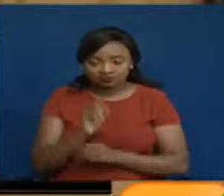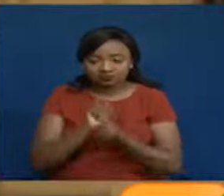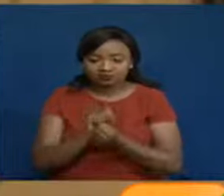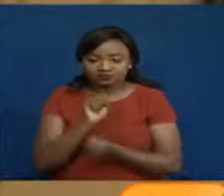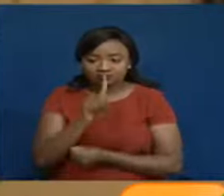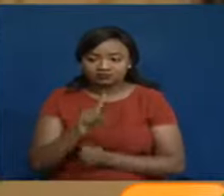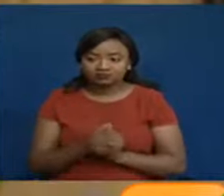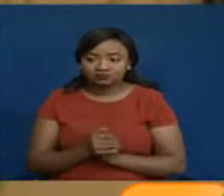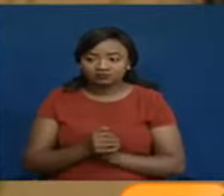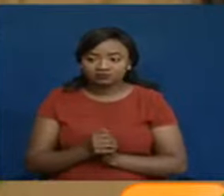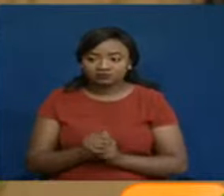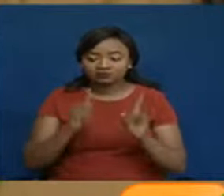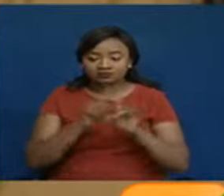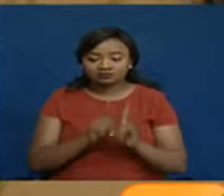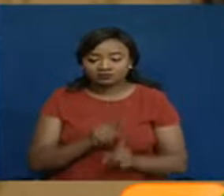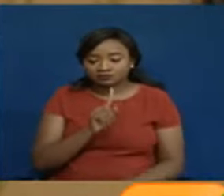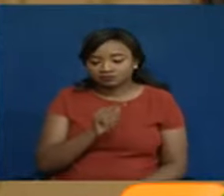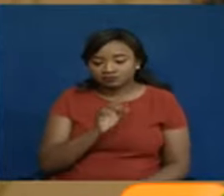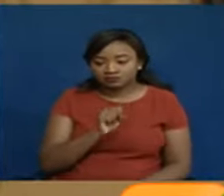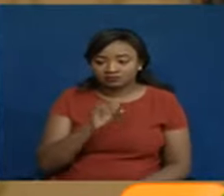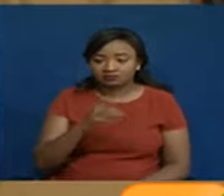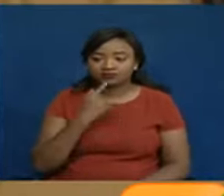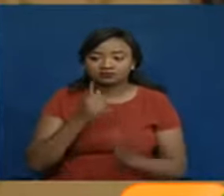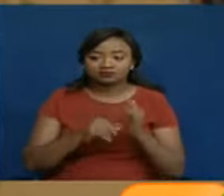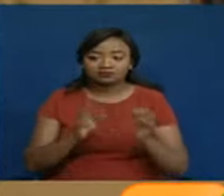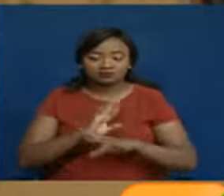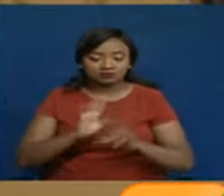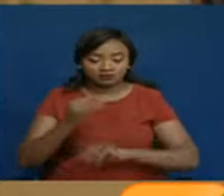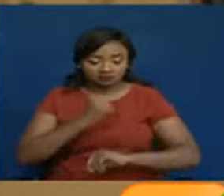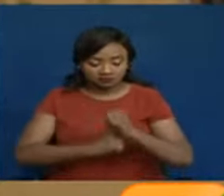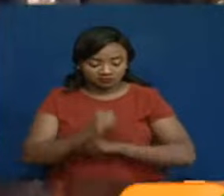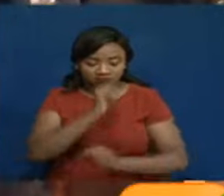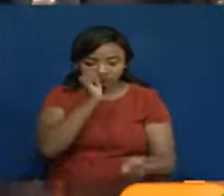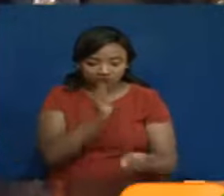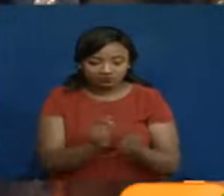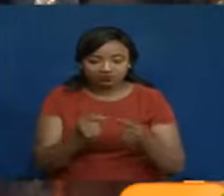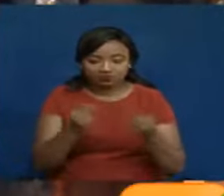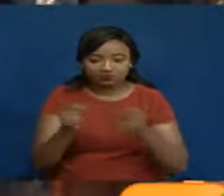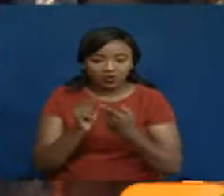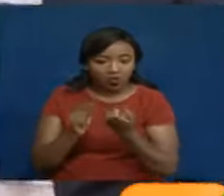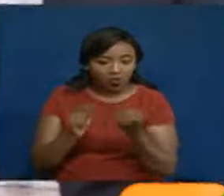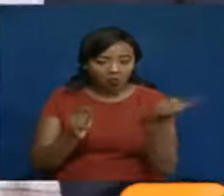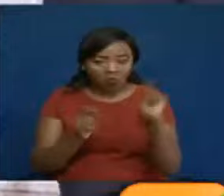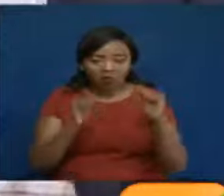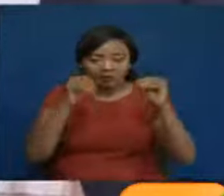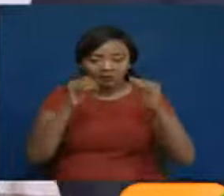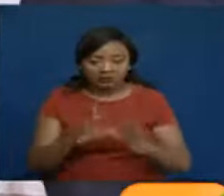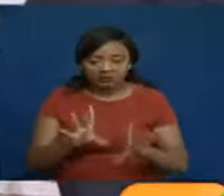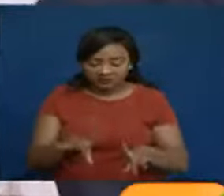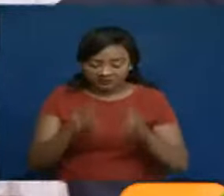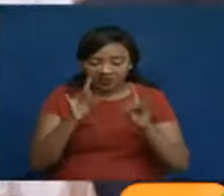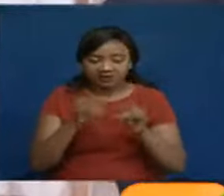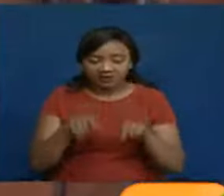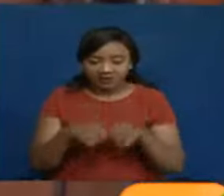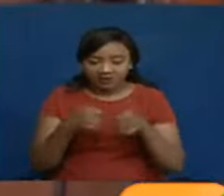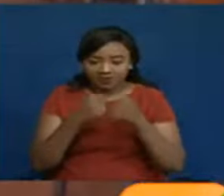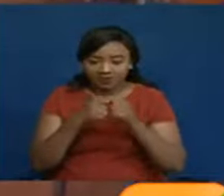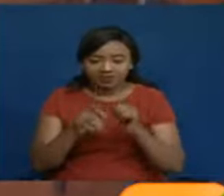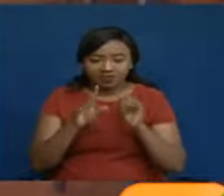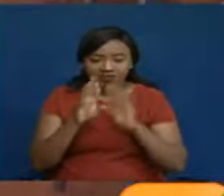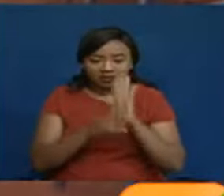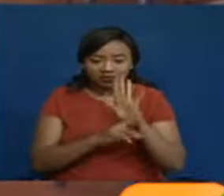walimu TSC imesema kwamba itachukua hatua za kisheria walimu wote watakaopatikana wakikiuka kanuni za